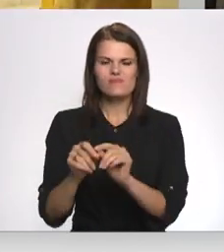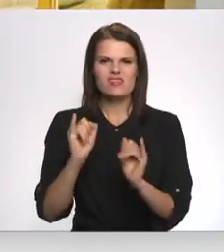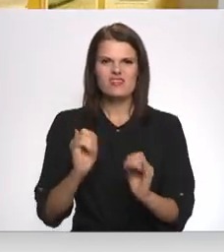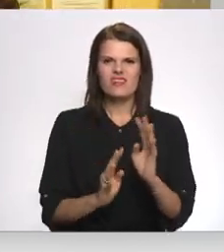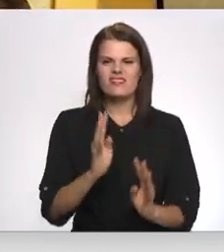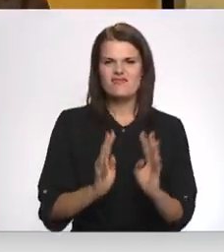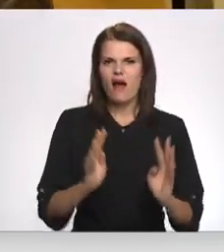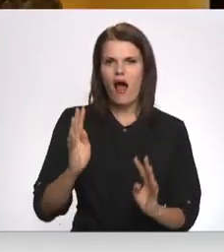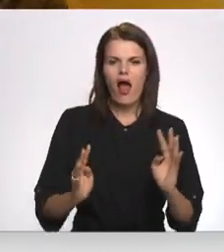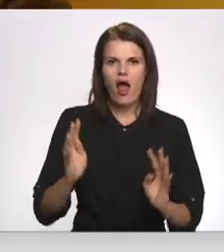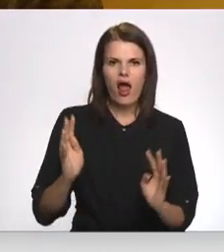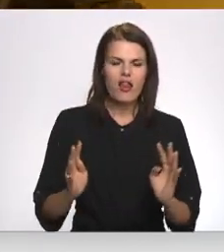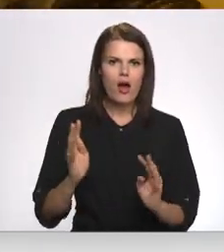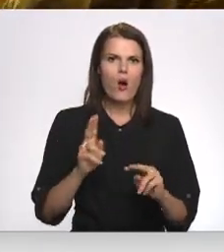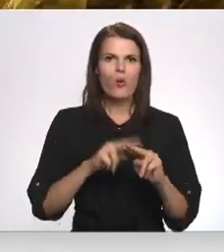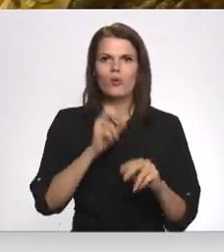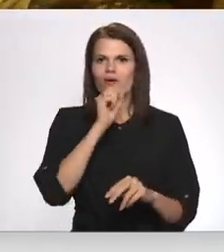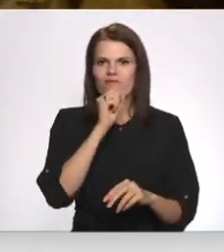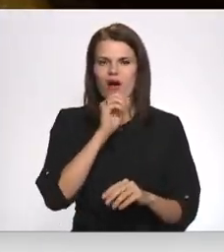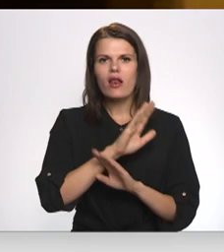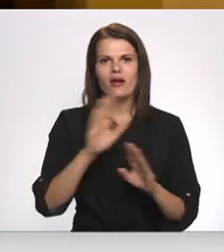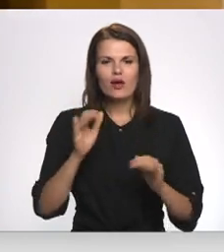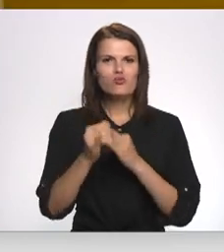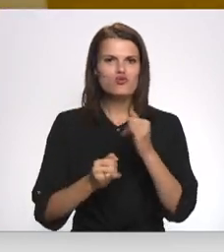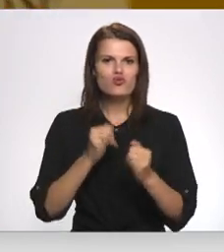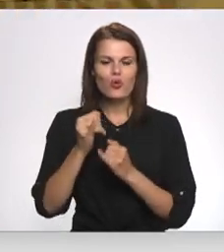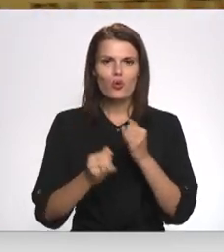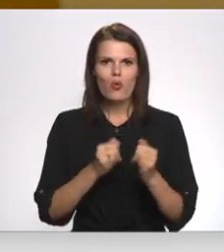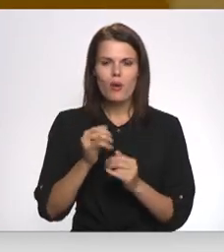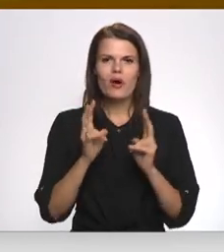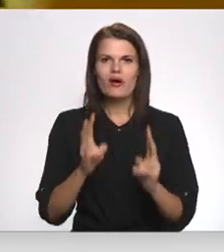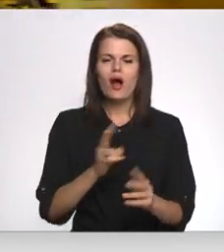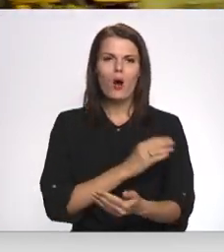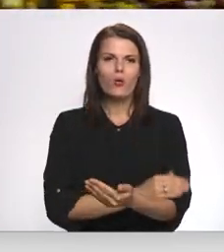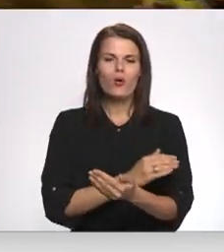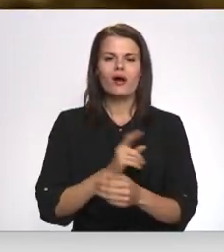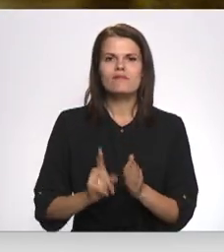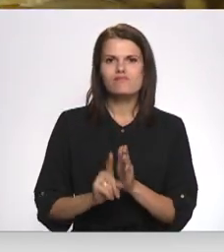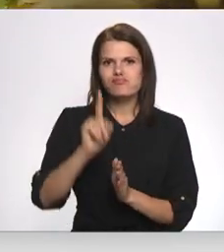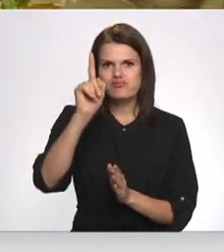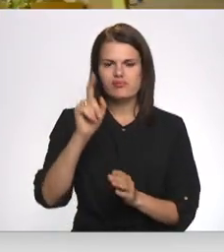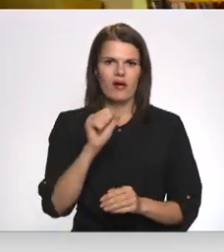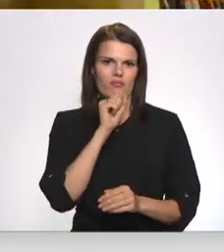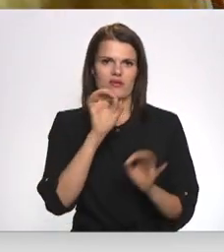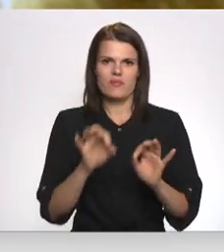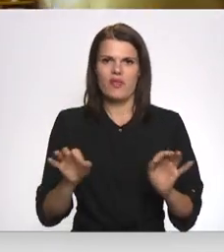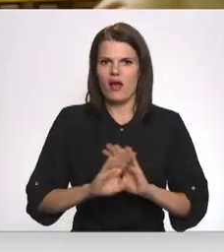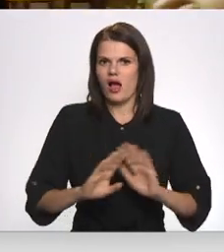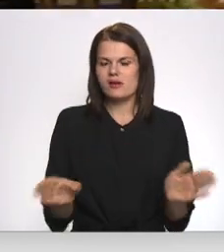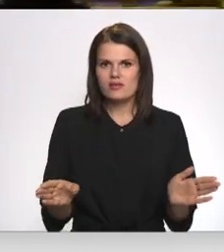nezālēs. Un vēlāk arī nepievērsīsim uzmanību, kā tas kociņš tur aug, ja? Tad nu arī nekas nebūs,